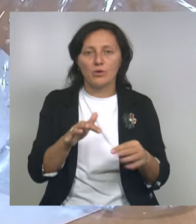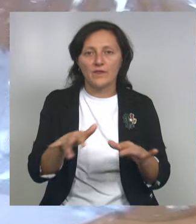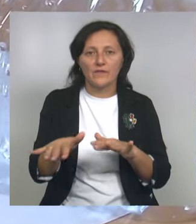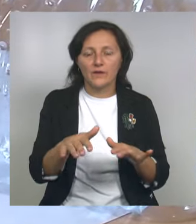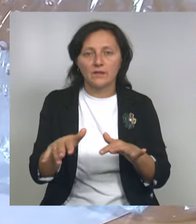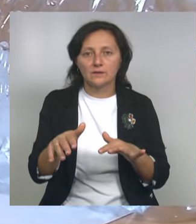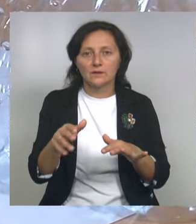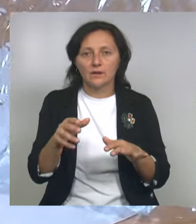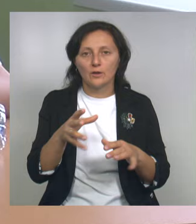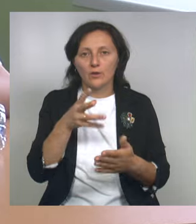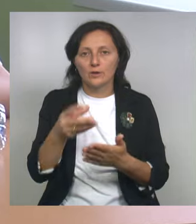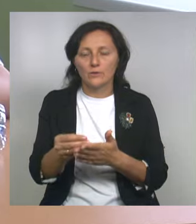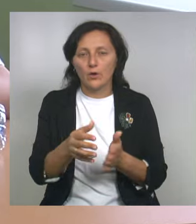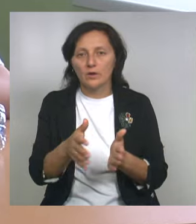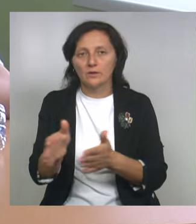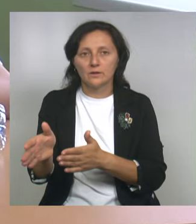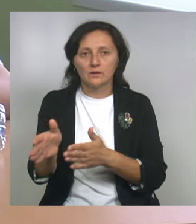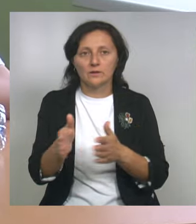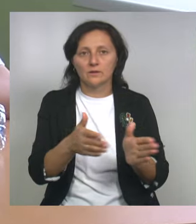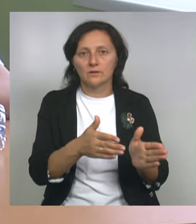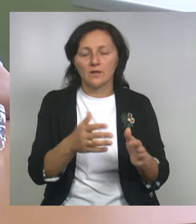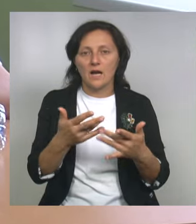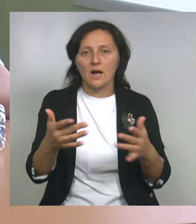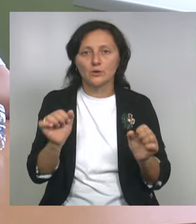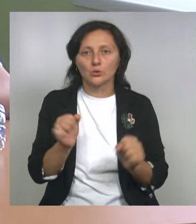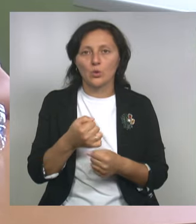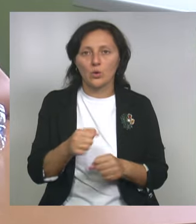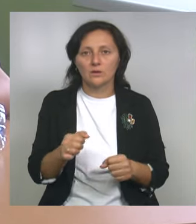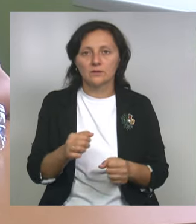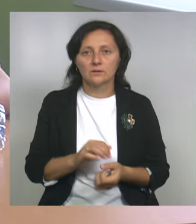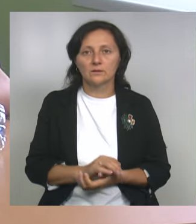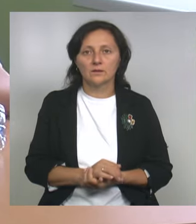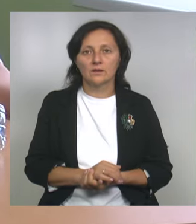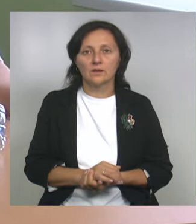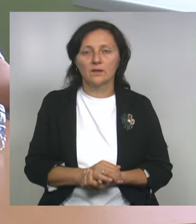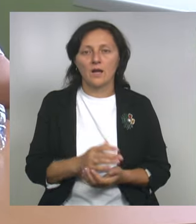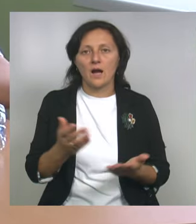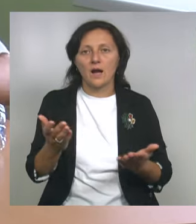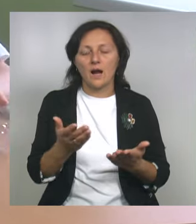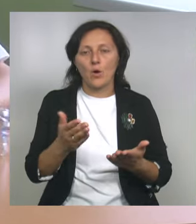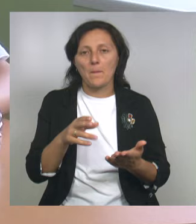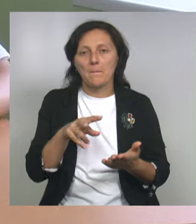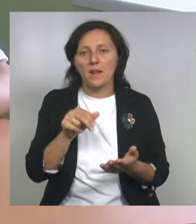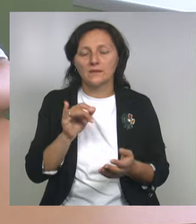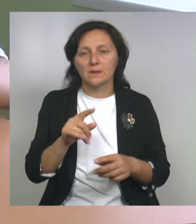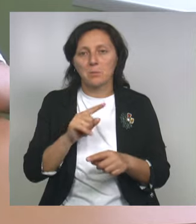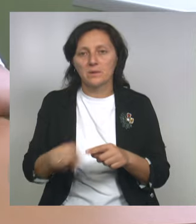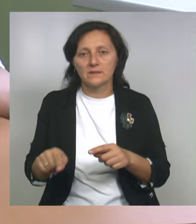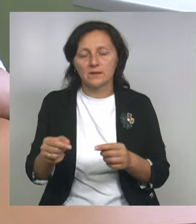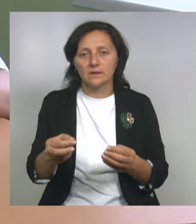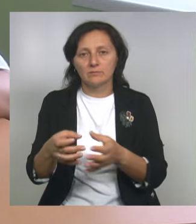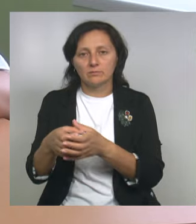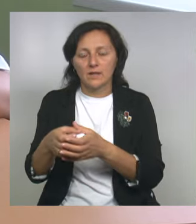узлов с разной скоростью. И какие-то виды пластика быстрее дойдут, какие-то соберутся